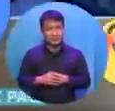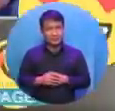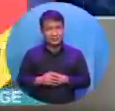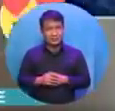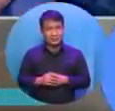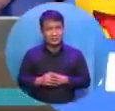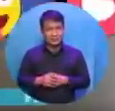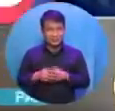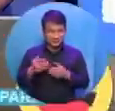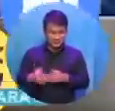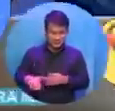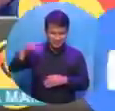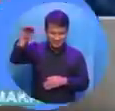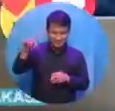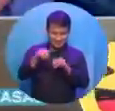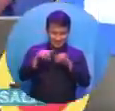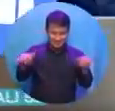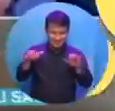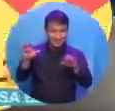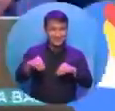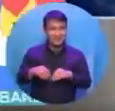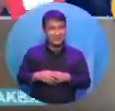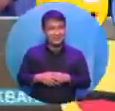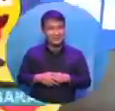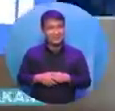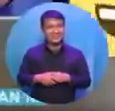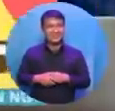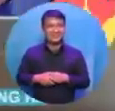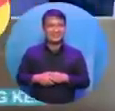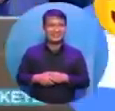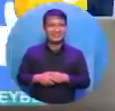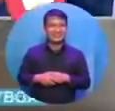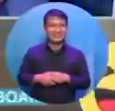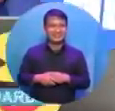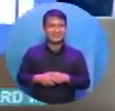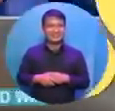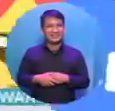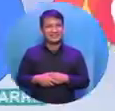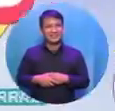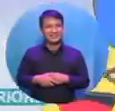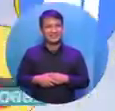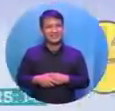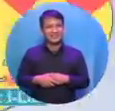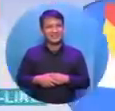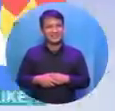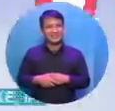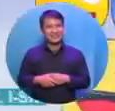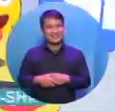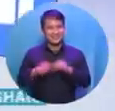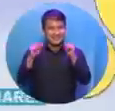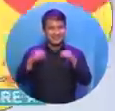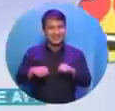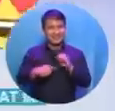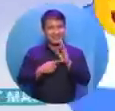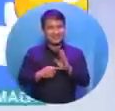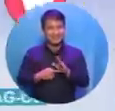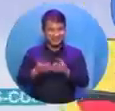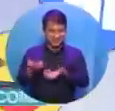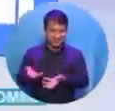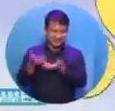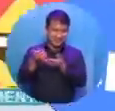laki daw nila, gusto lang nila maging katulad ninyo. So, pakita mo. Maliliit pa sila ngayon eh. Grabe, alam mo, yakang-yakan nila yan, Idol. Ang galing